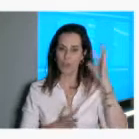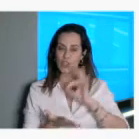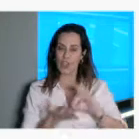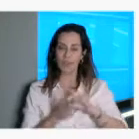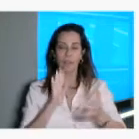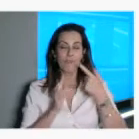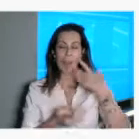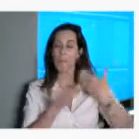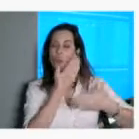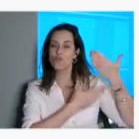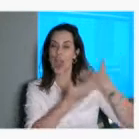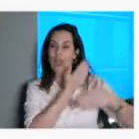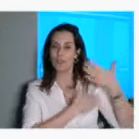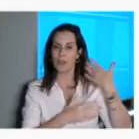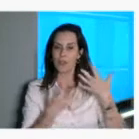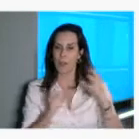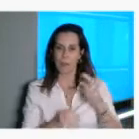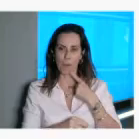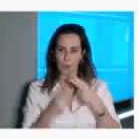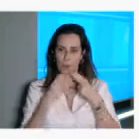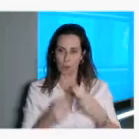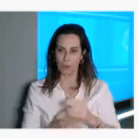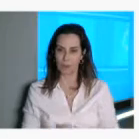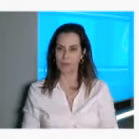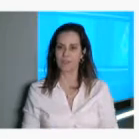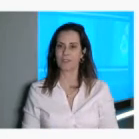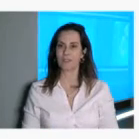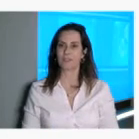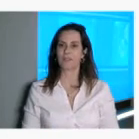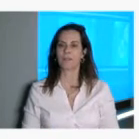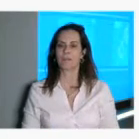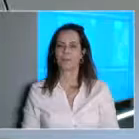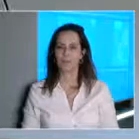שכתבתי לפני המון שנים, והיה להם המון מה להגיד, אז אני בדיוק כותב להם מכתב בחזרה.